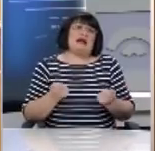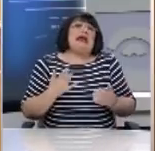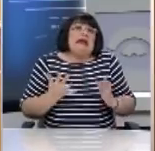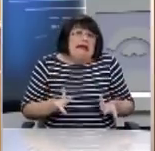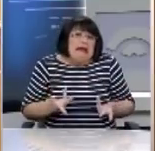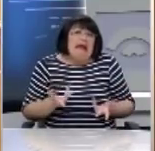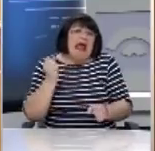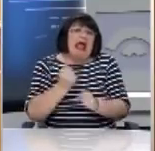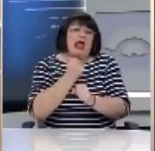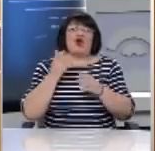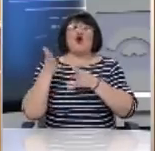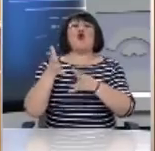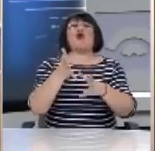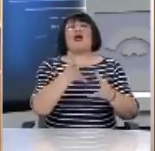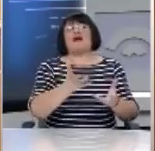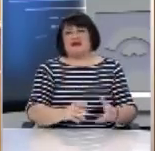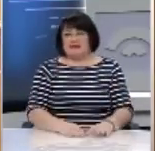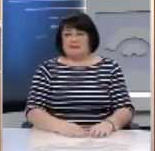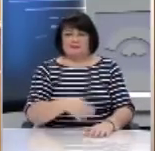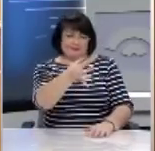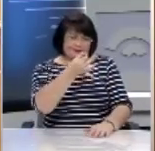κοροϊδεύετε.